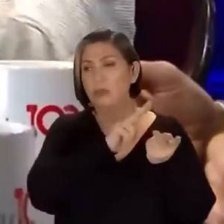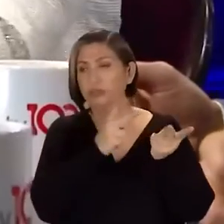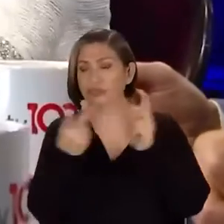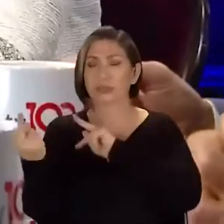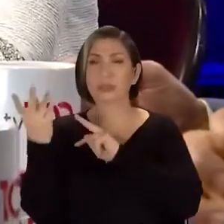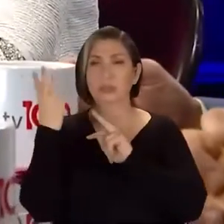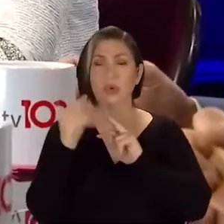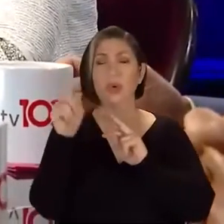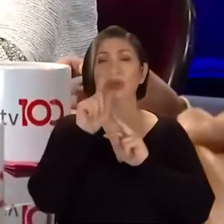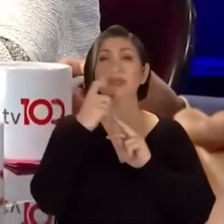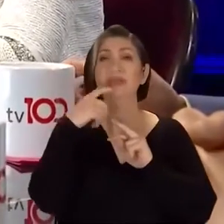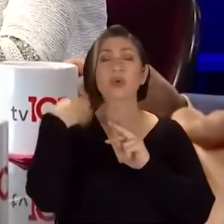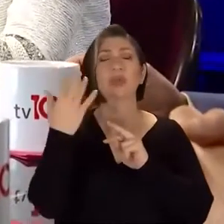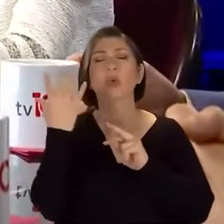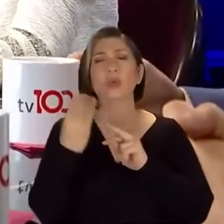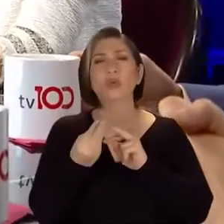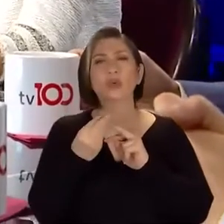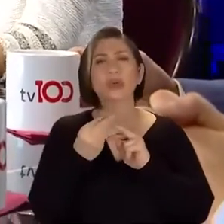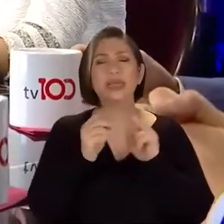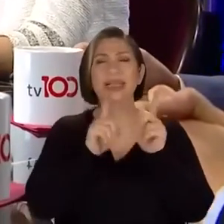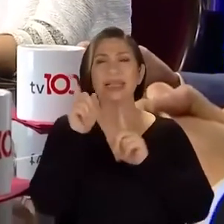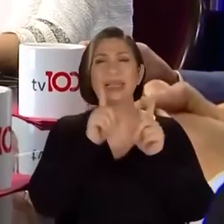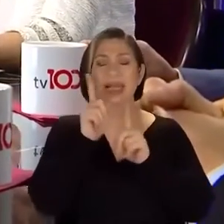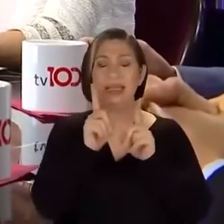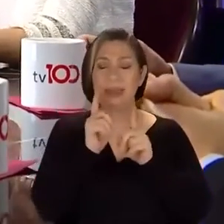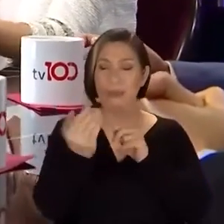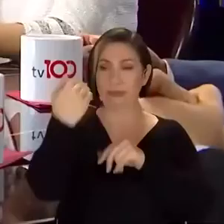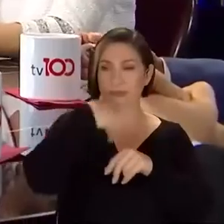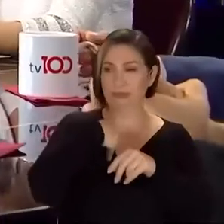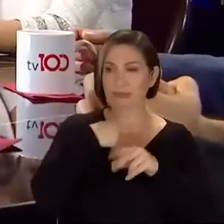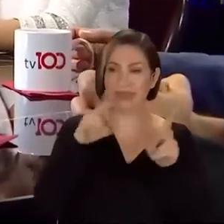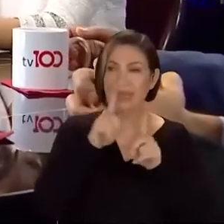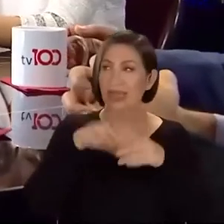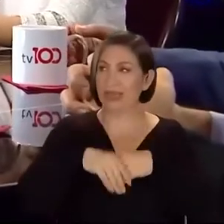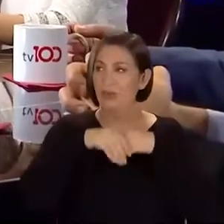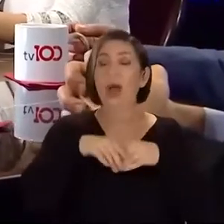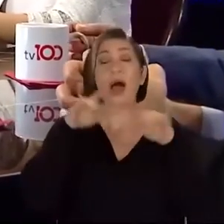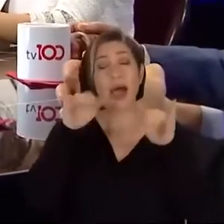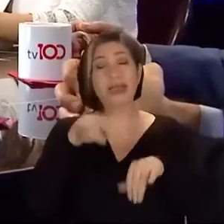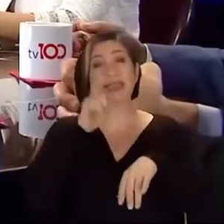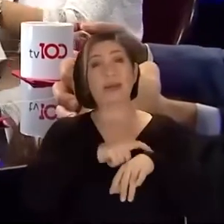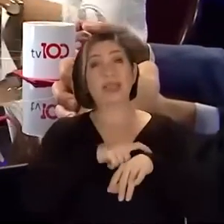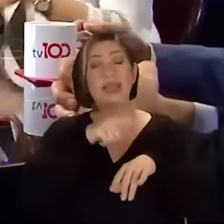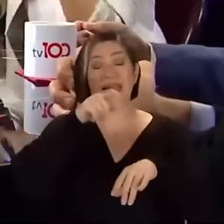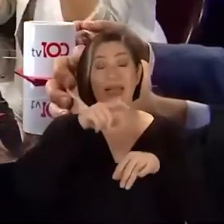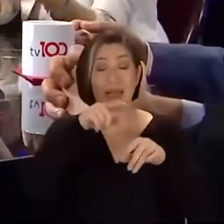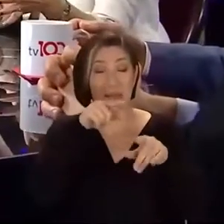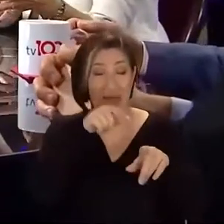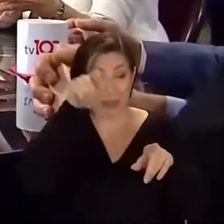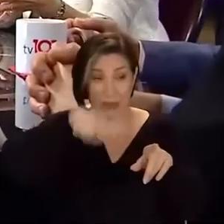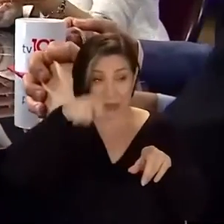bu. Tam 10 sene sonra ne oluyor? İnternet hayatımıza giriyor. Evet. Ve internetle beraber artık kredi kartında